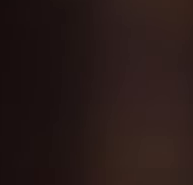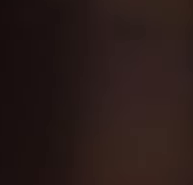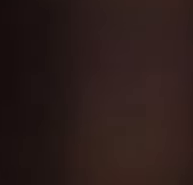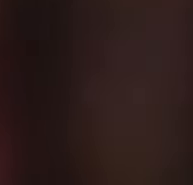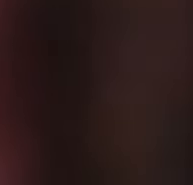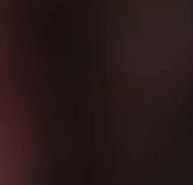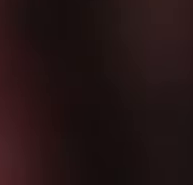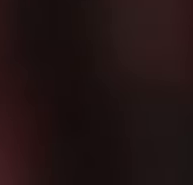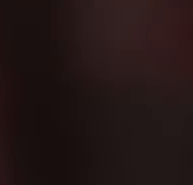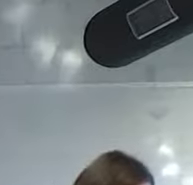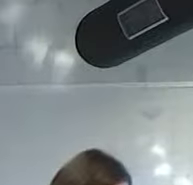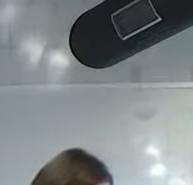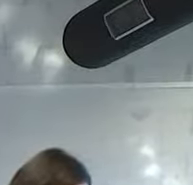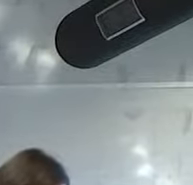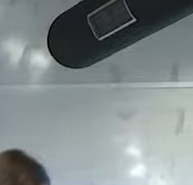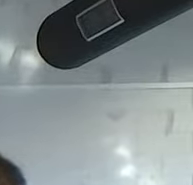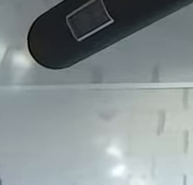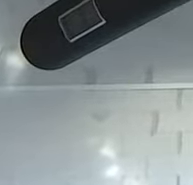und das ist mein Leben.